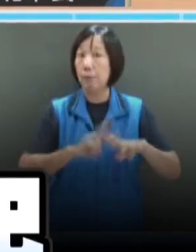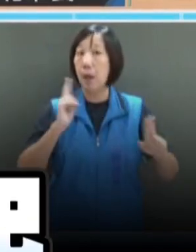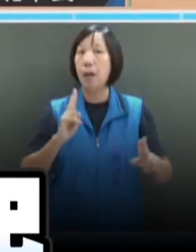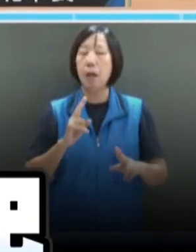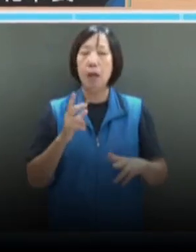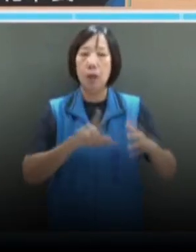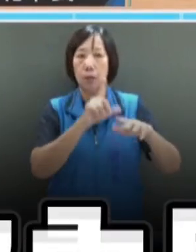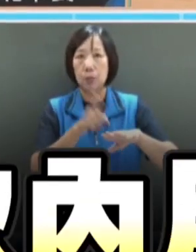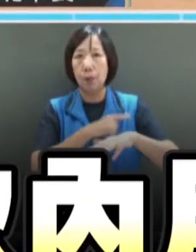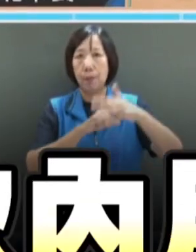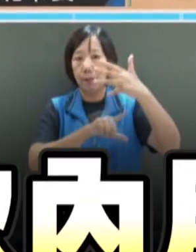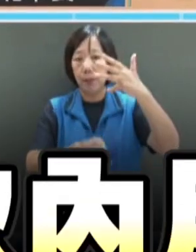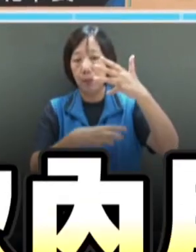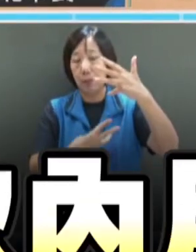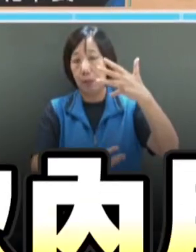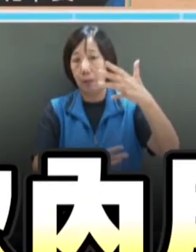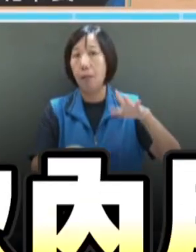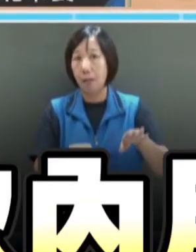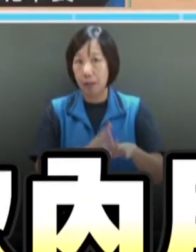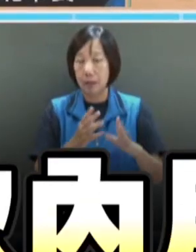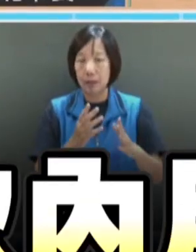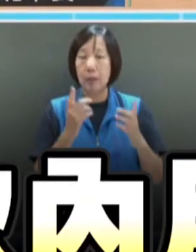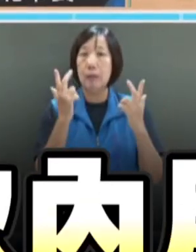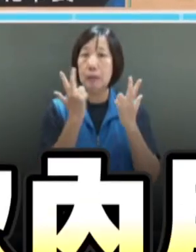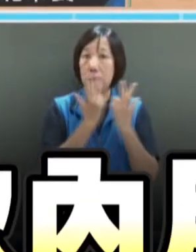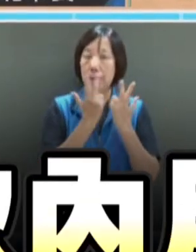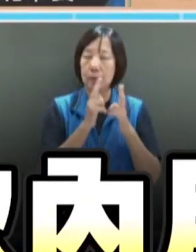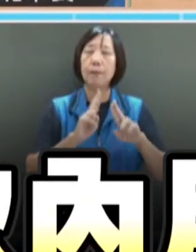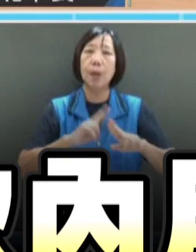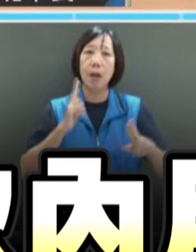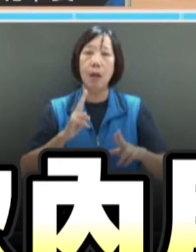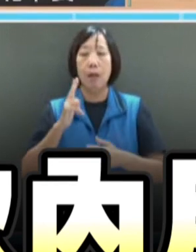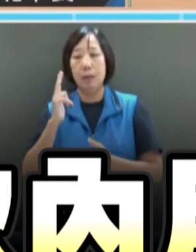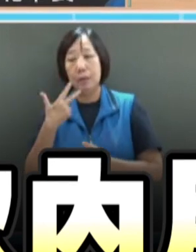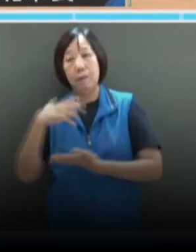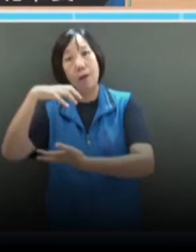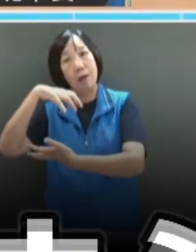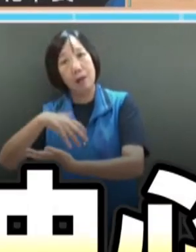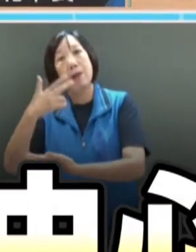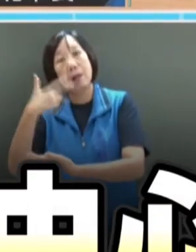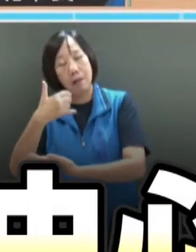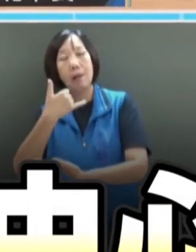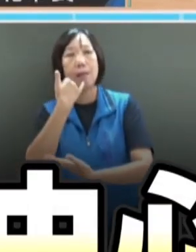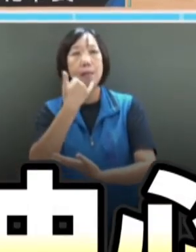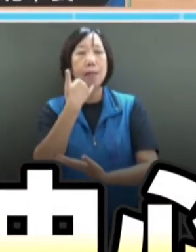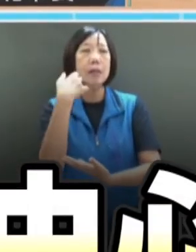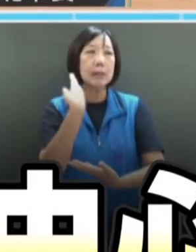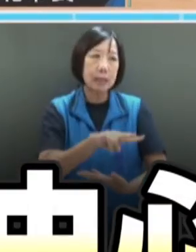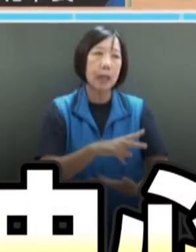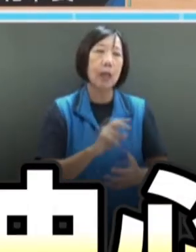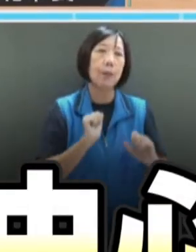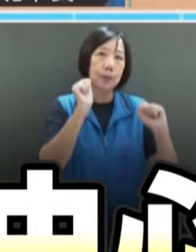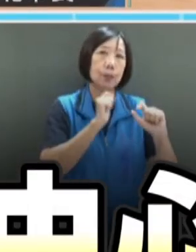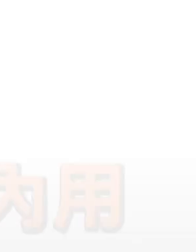从8月3号起，新北市开放我们的餐饮内用以及国民运动